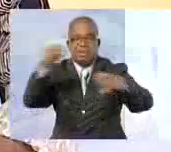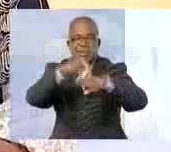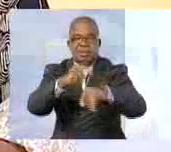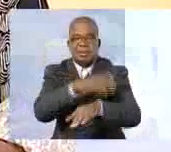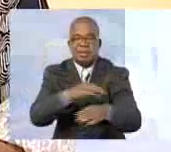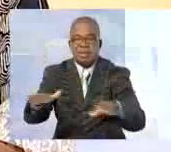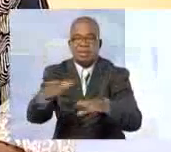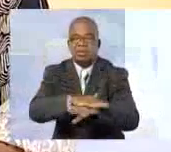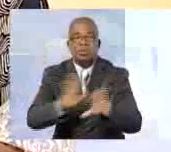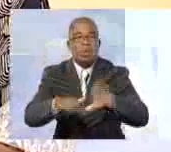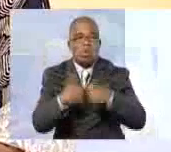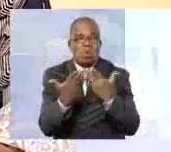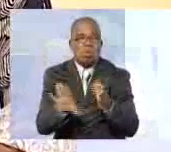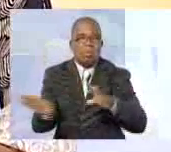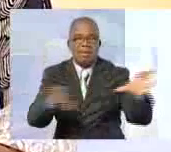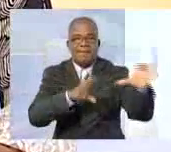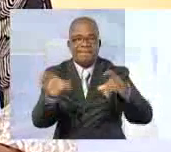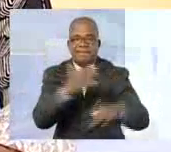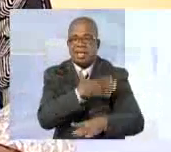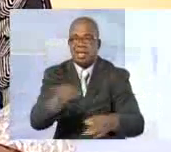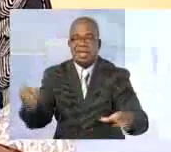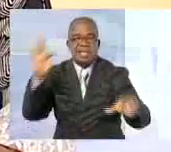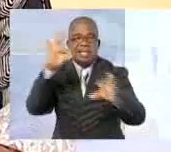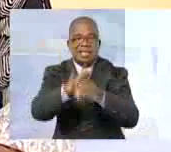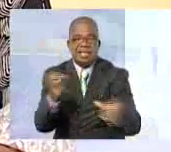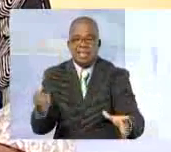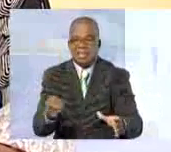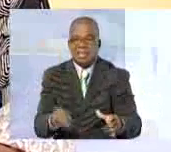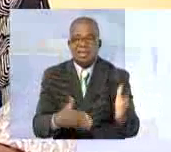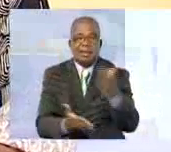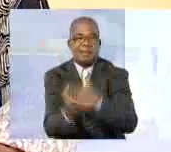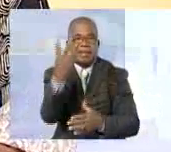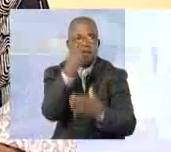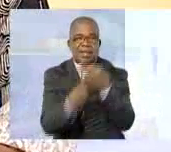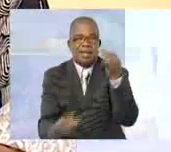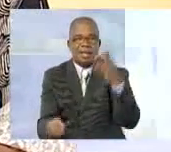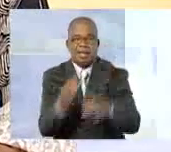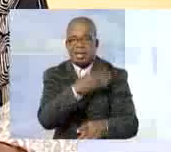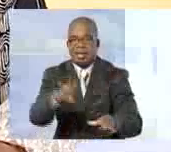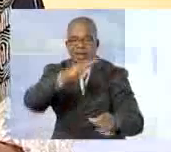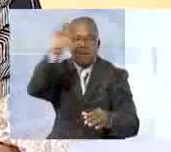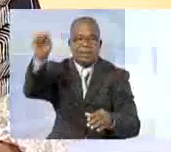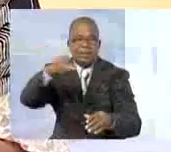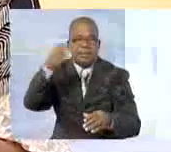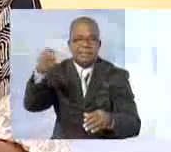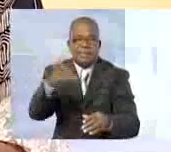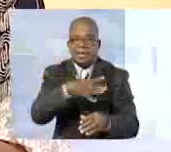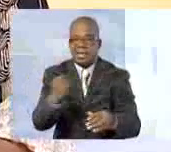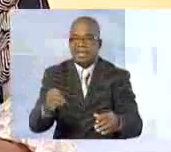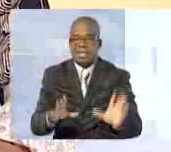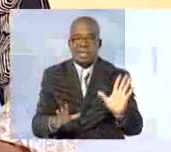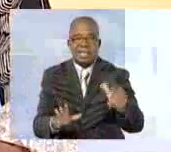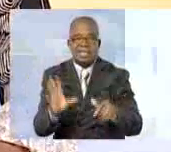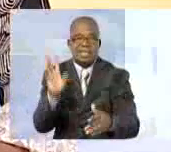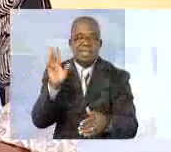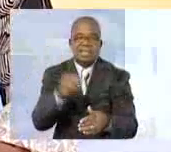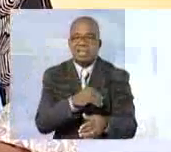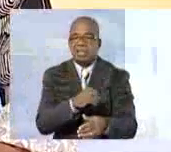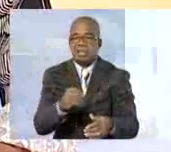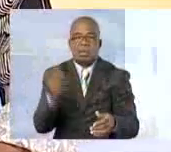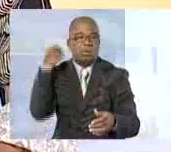le mode opératoire des élections couplées le mardi 18 décembre 2012 à 10h précises au